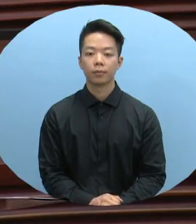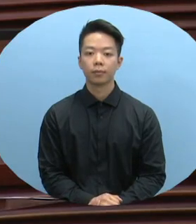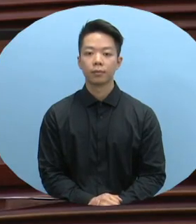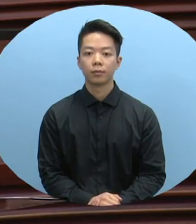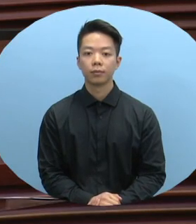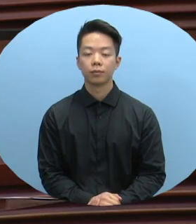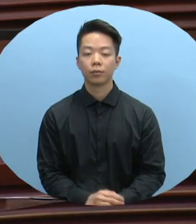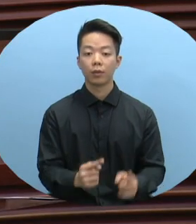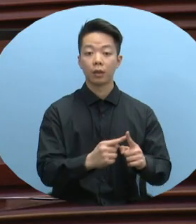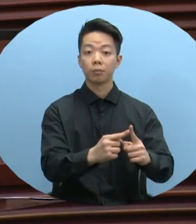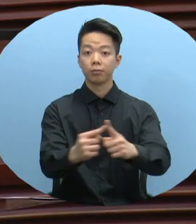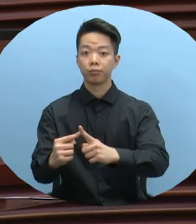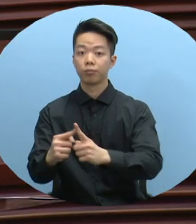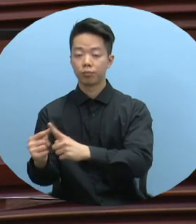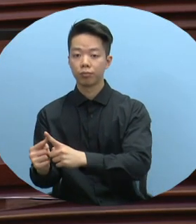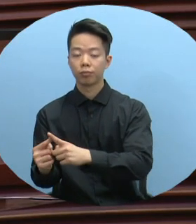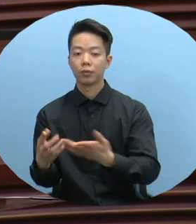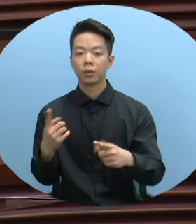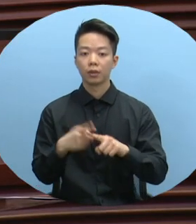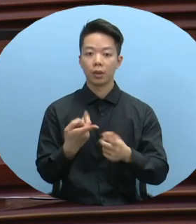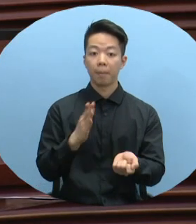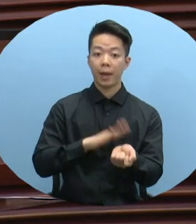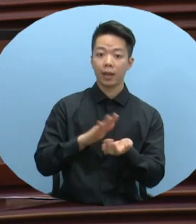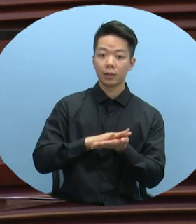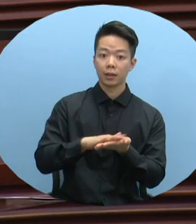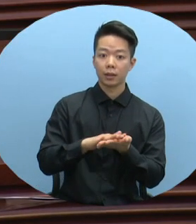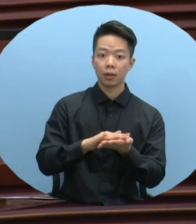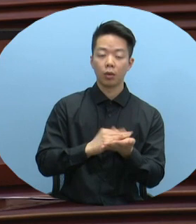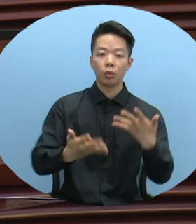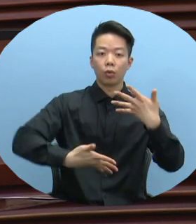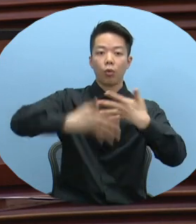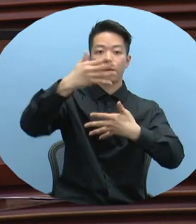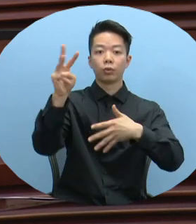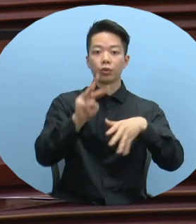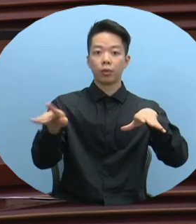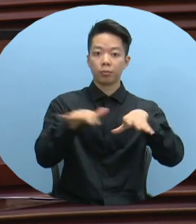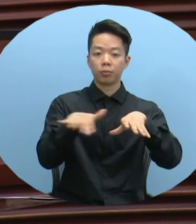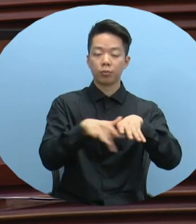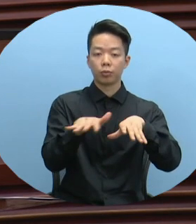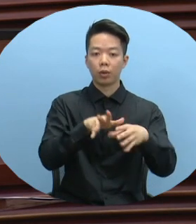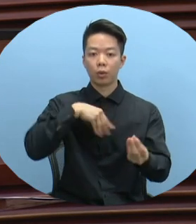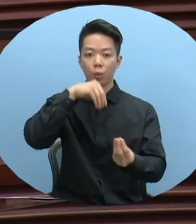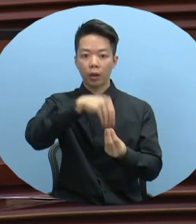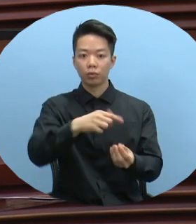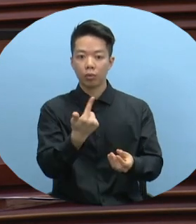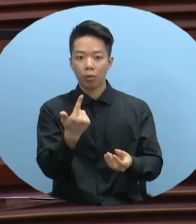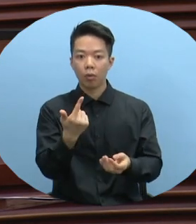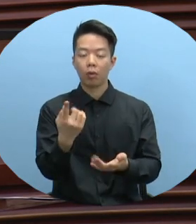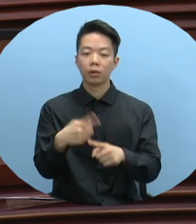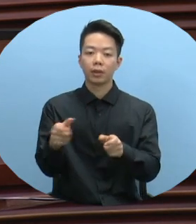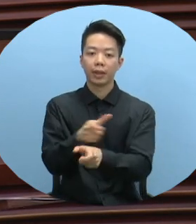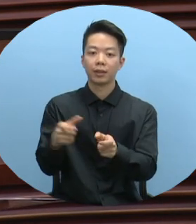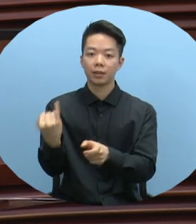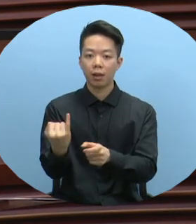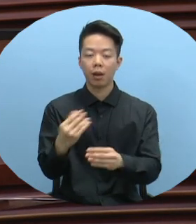考慮到公眾因應疫情提升了對樓宇排水系統的關注，以及因為經濟不景令建造業界失業率上